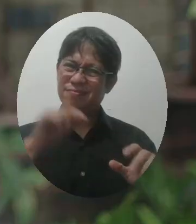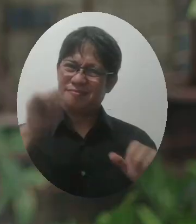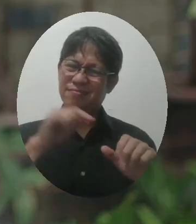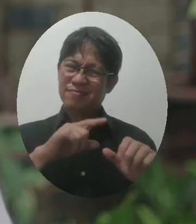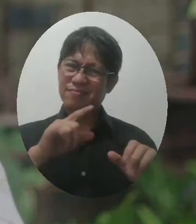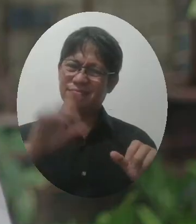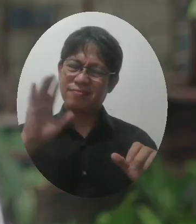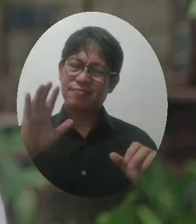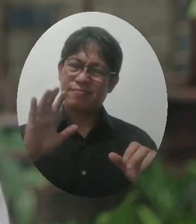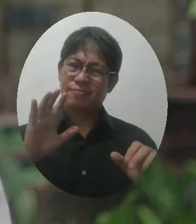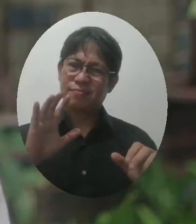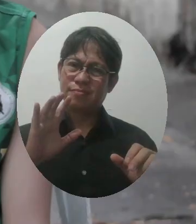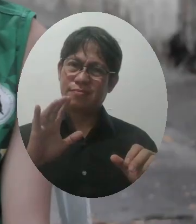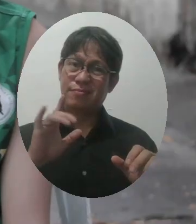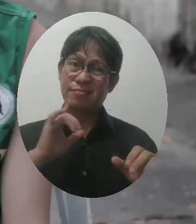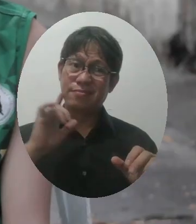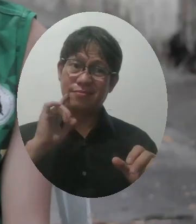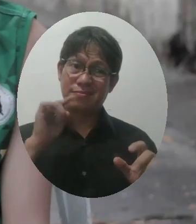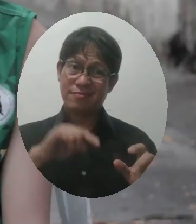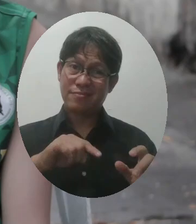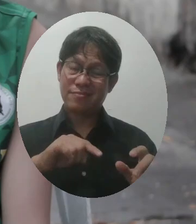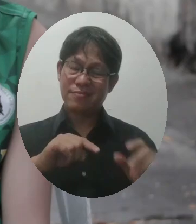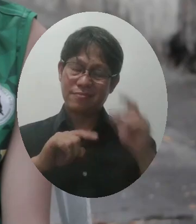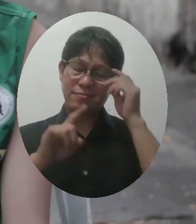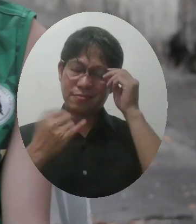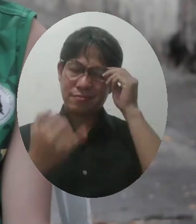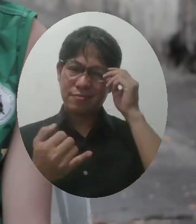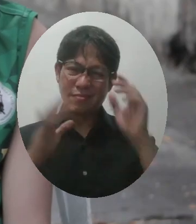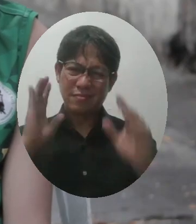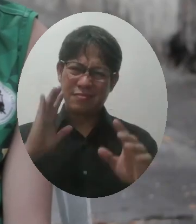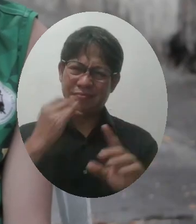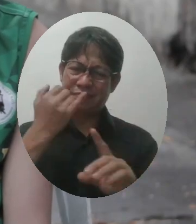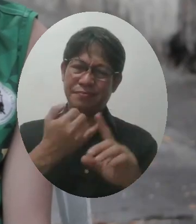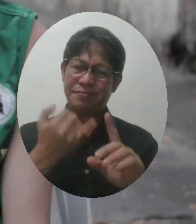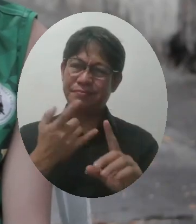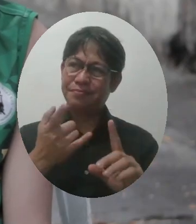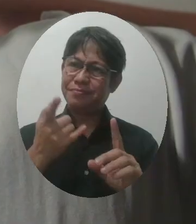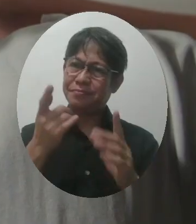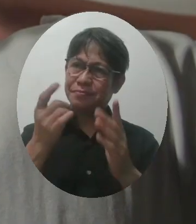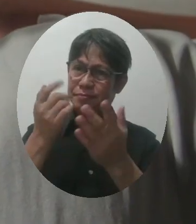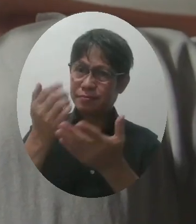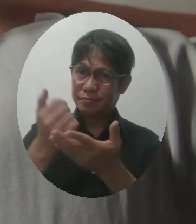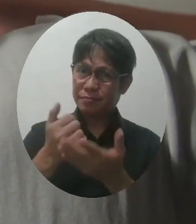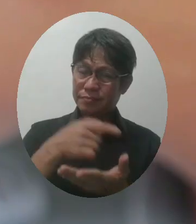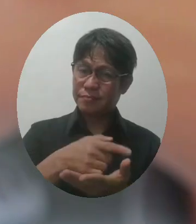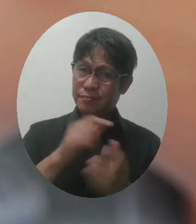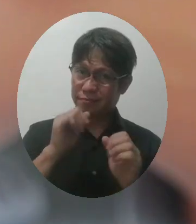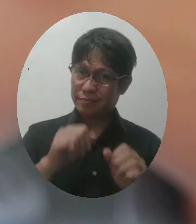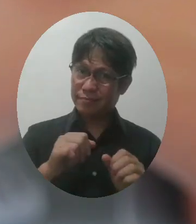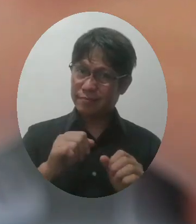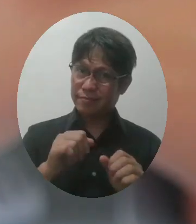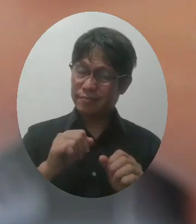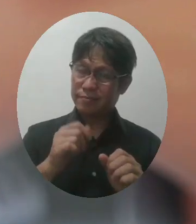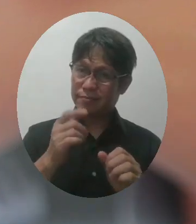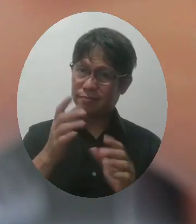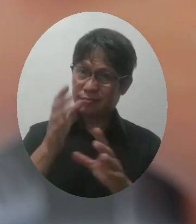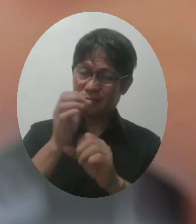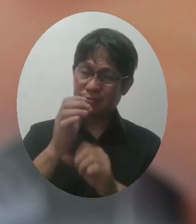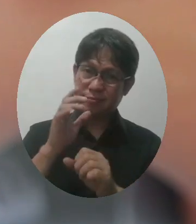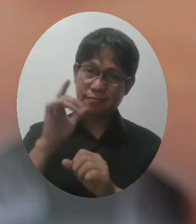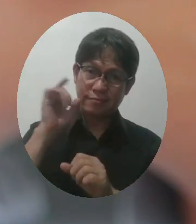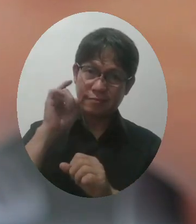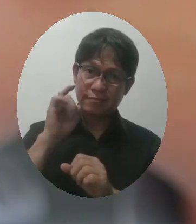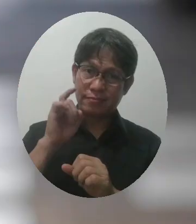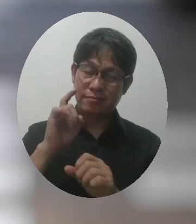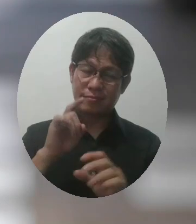loss. Hulyo, ngayong taon na ito, humingi sila ng tulong sa inyo para magkaroon ng hearing aid. Ito si Prince Juan Cloud Caparino,